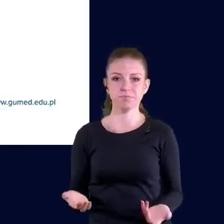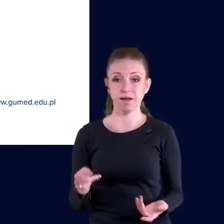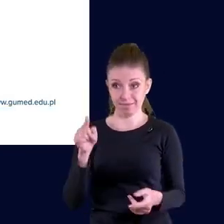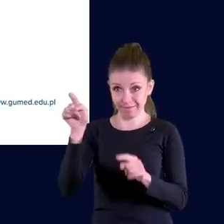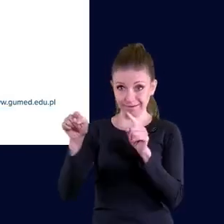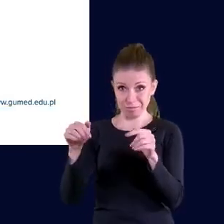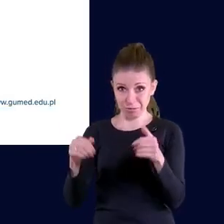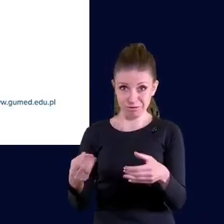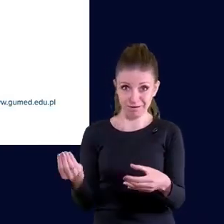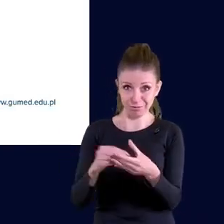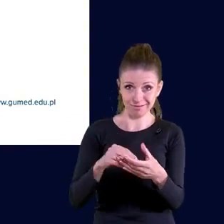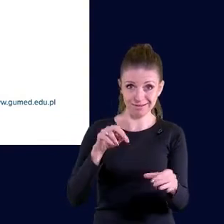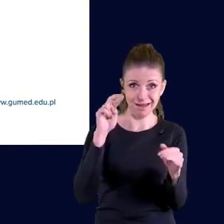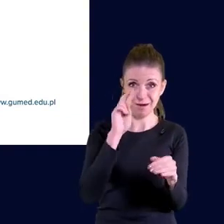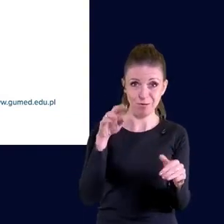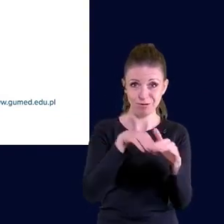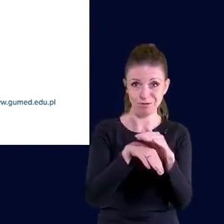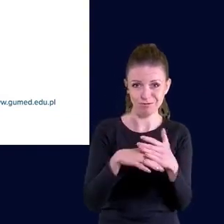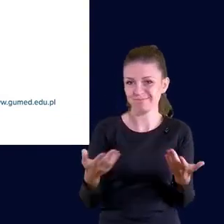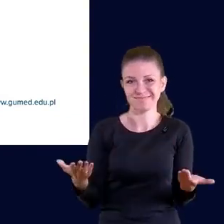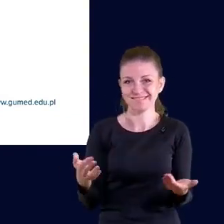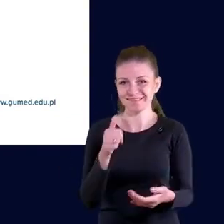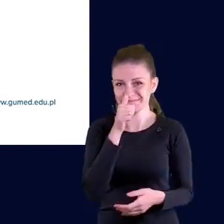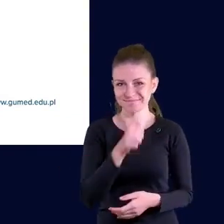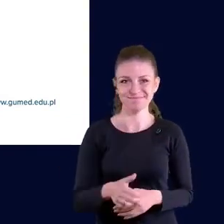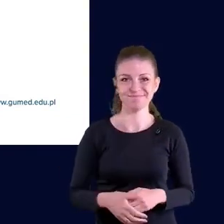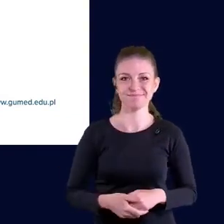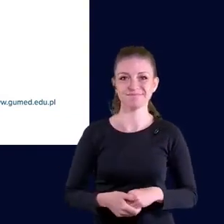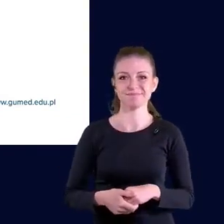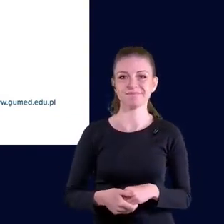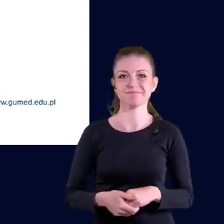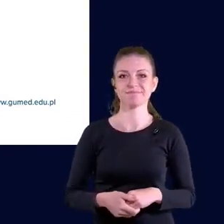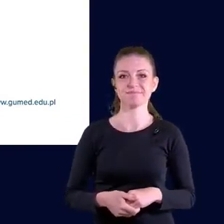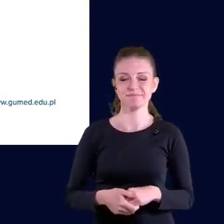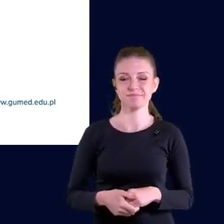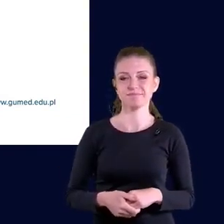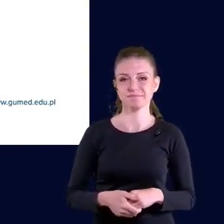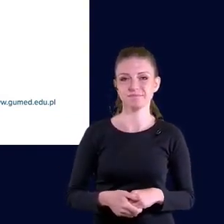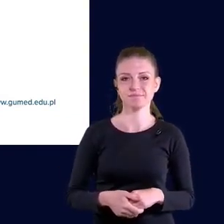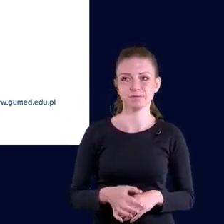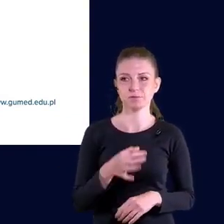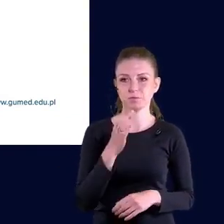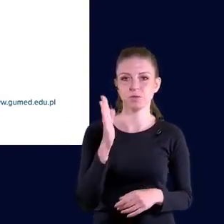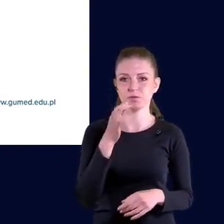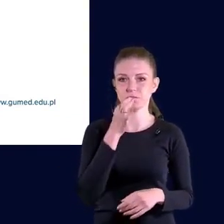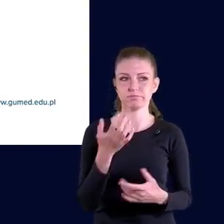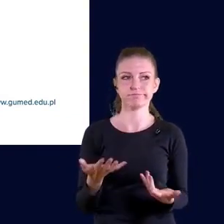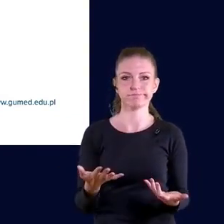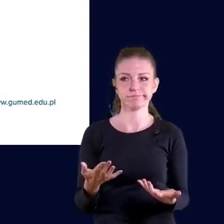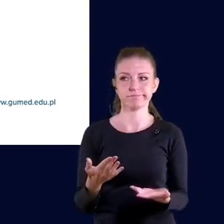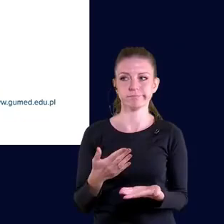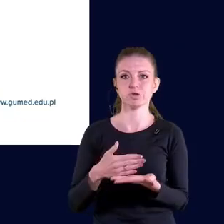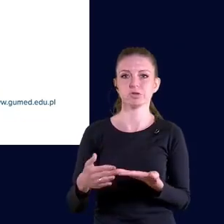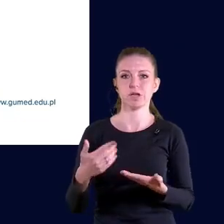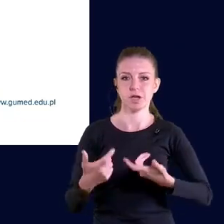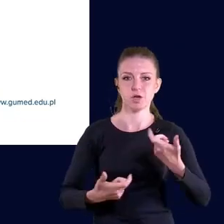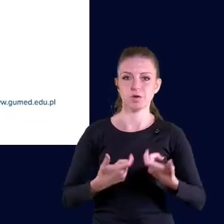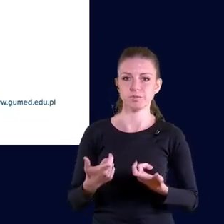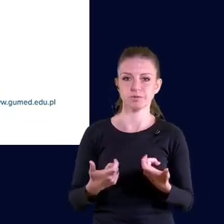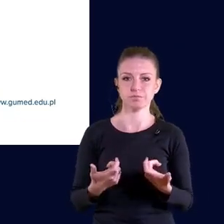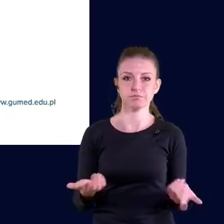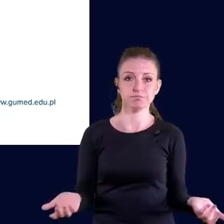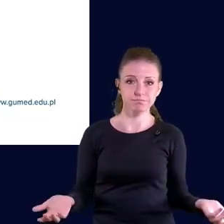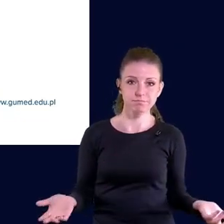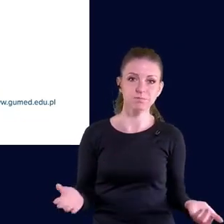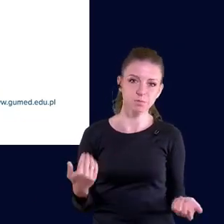repozytorium no i no i siłą rzeczy to pytanie co robić z takimi z takimi plikami Poproszę o